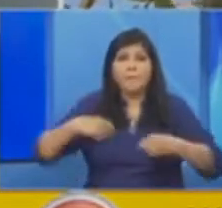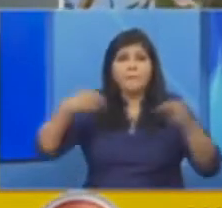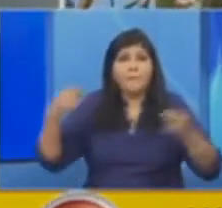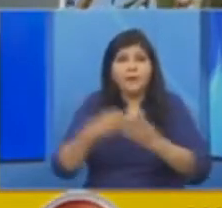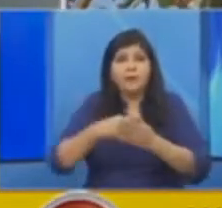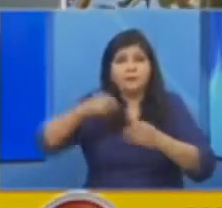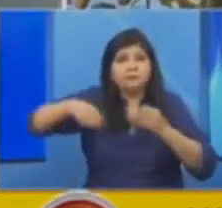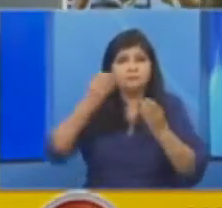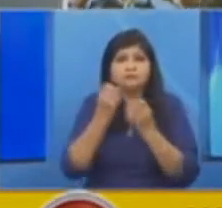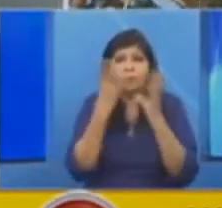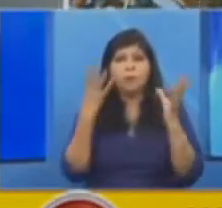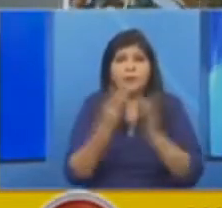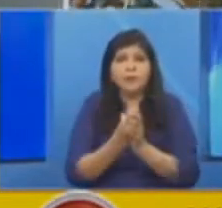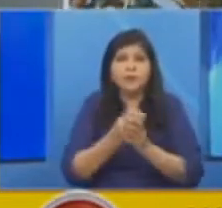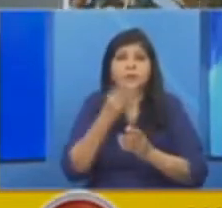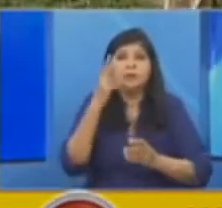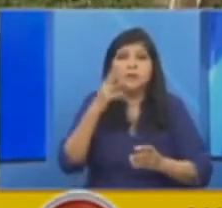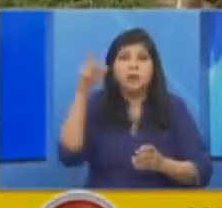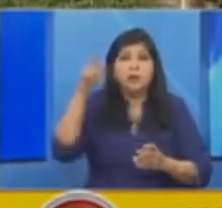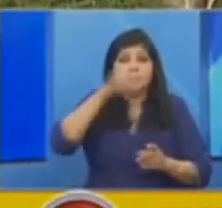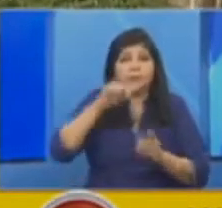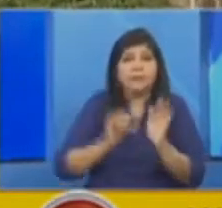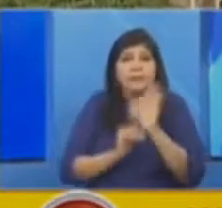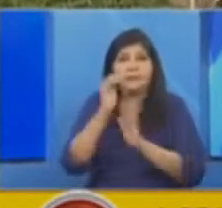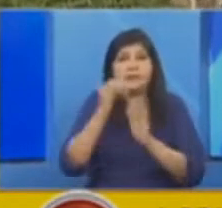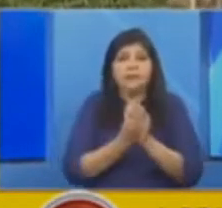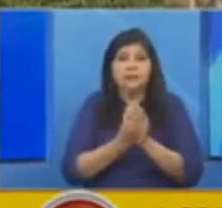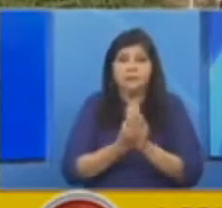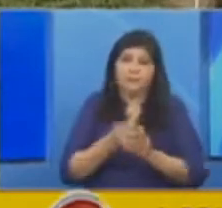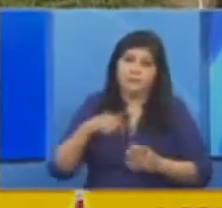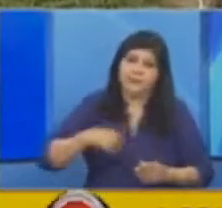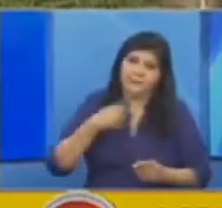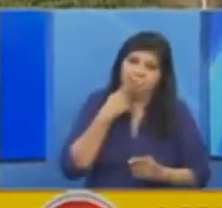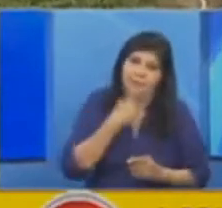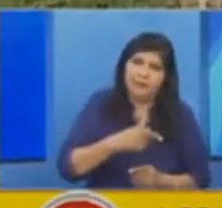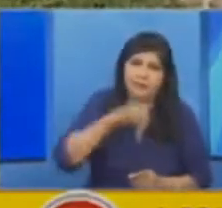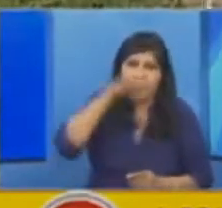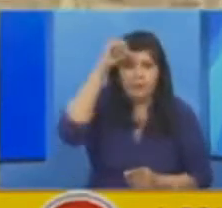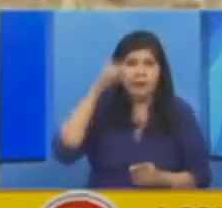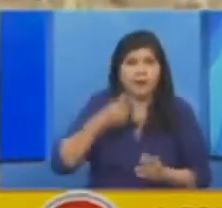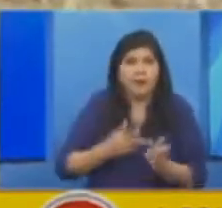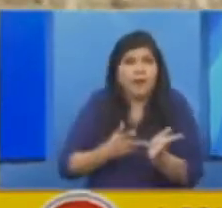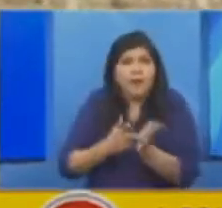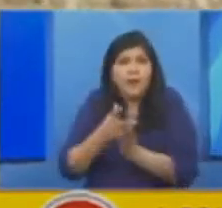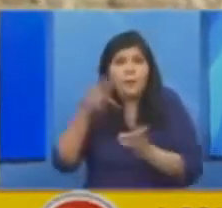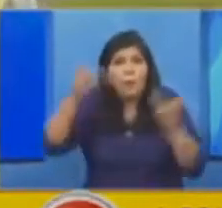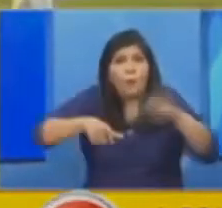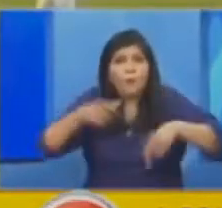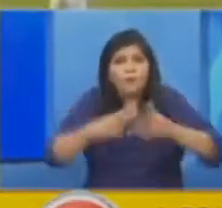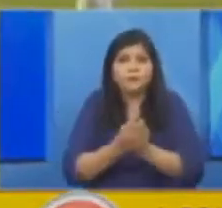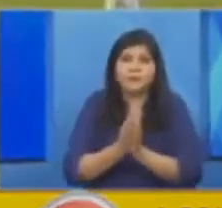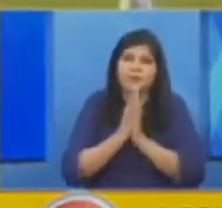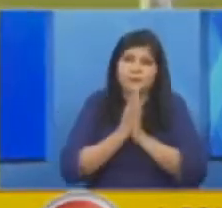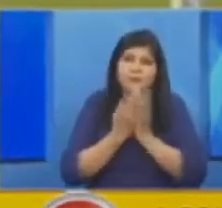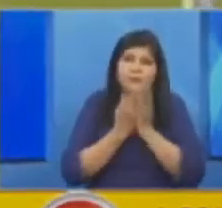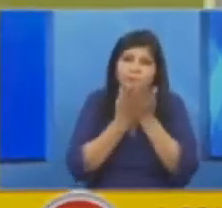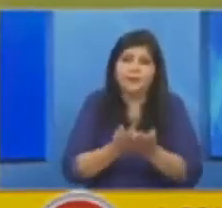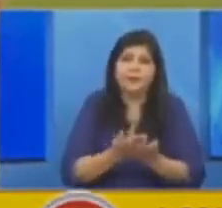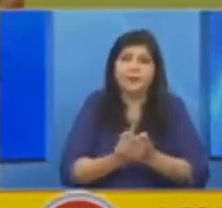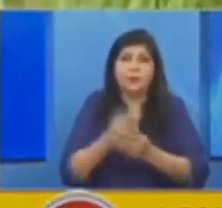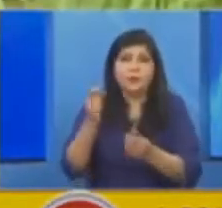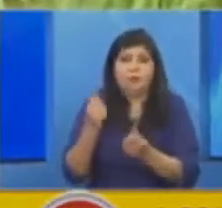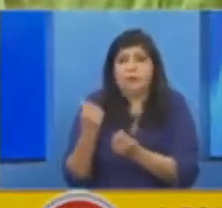बोई गई हैं मैं इसके लिए देश के किसानों को बधाई देता हूँ, उनके परिश्रम को